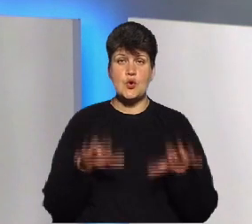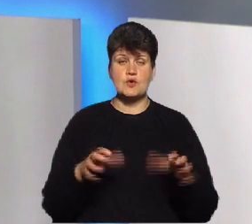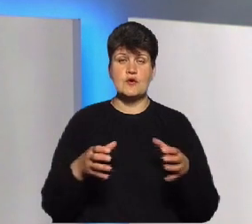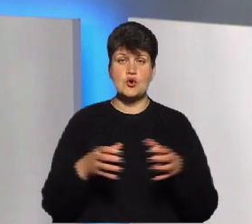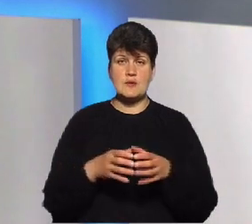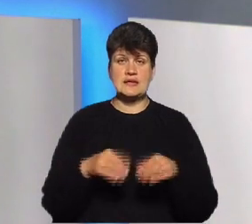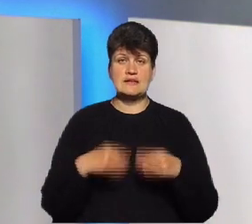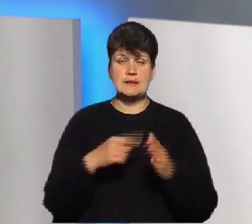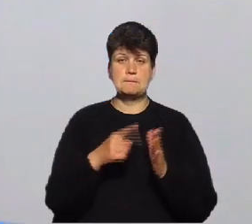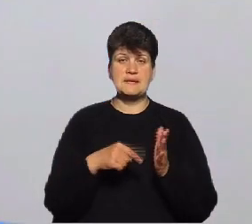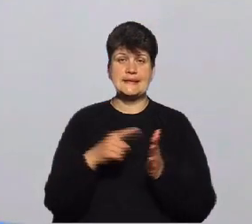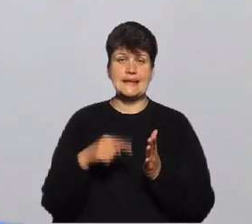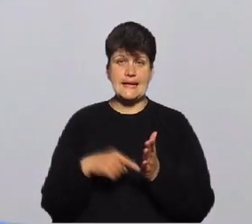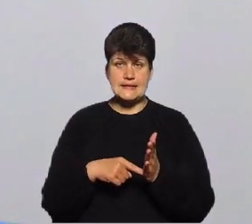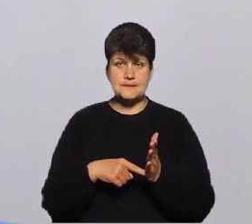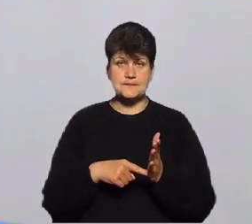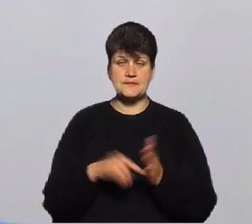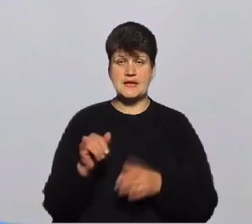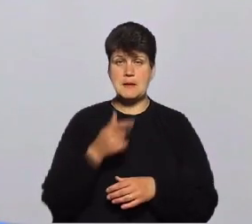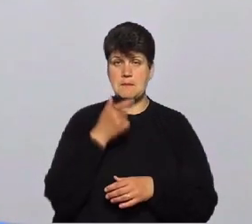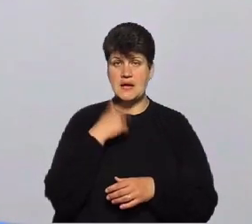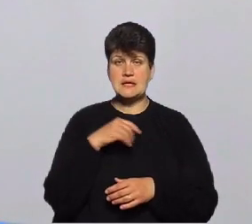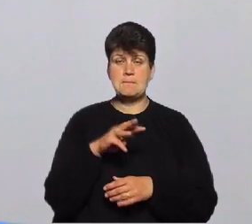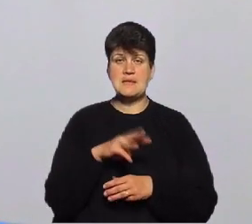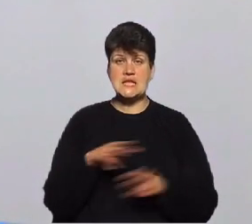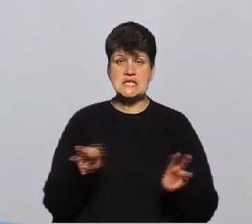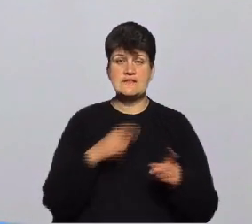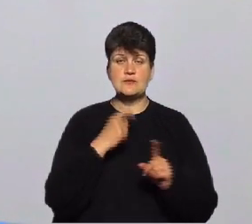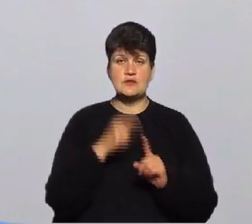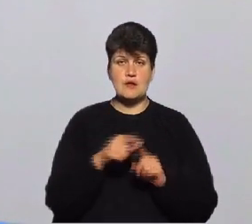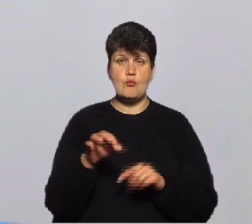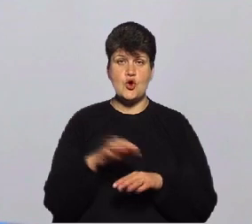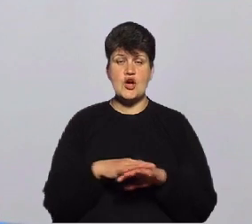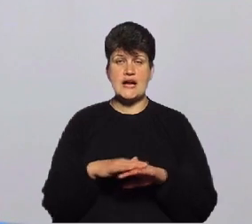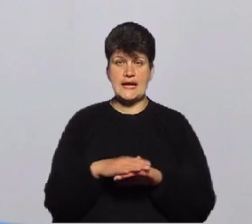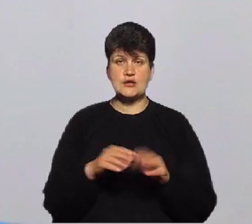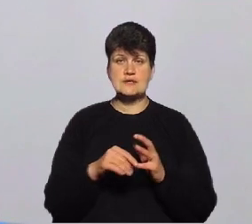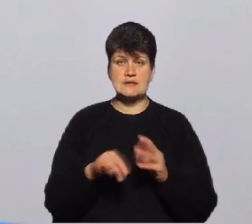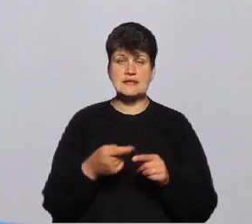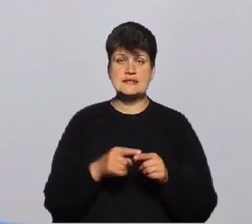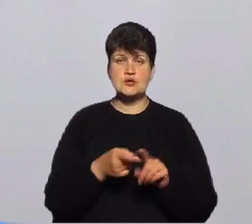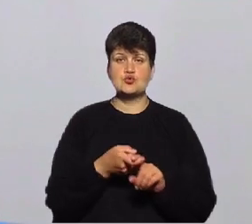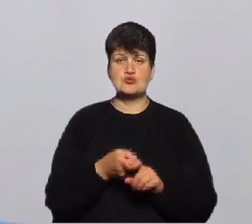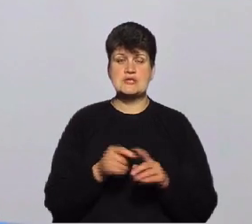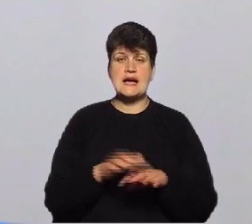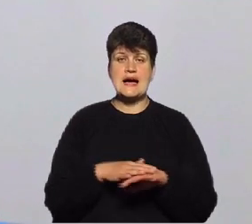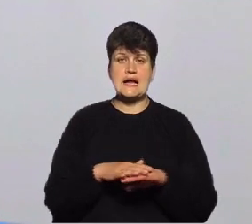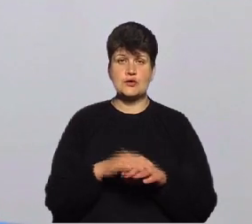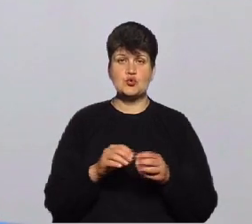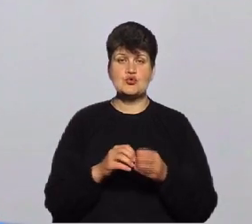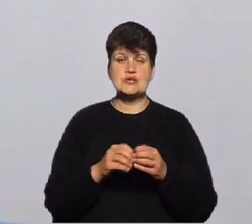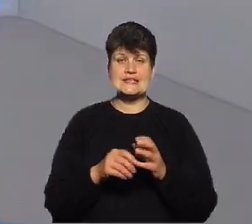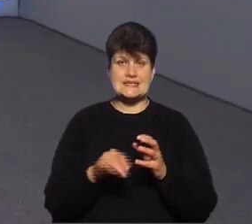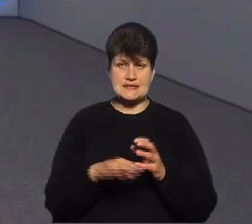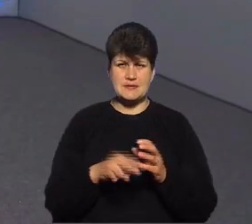питання, і пан міністр відповідав на них. Про ринок землі ви маєте на увазі? Так, це стосовно ринку землі. Можливо, от нам кілька проблемних таких питань